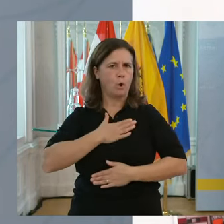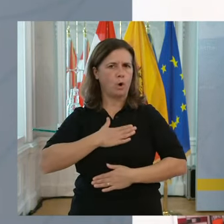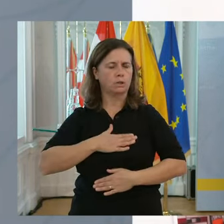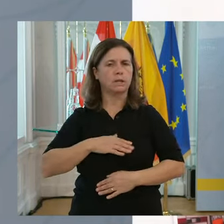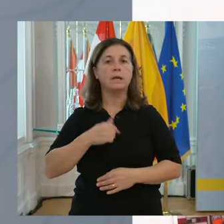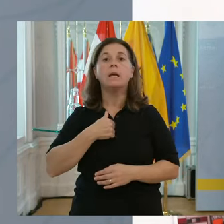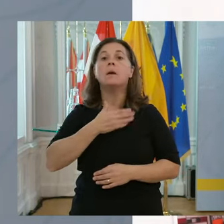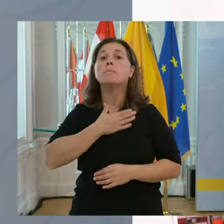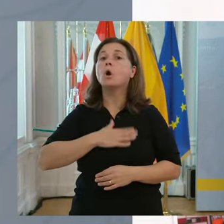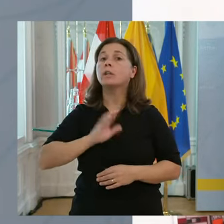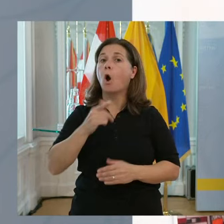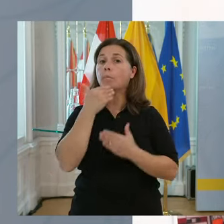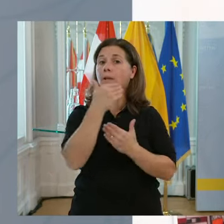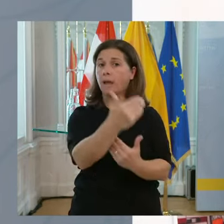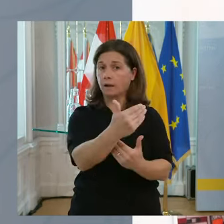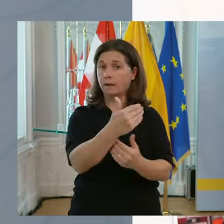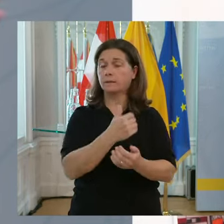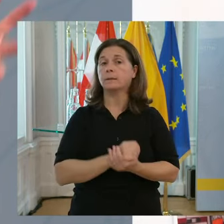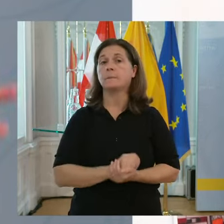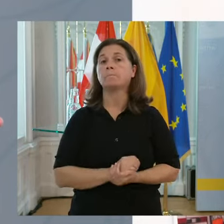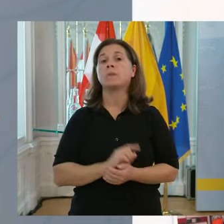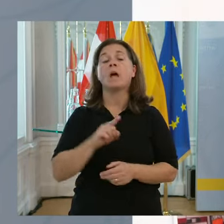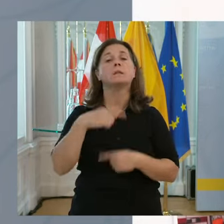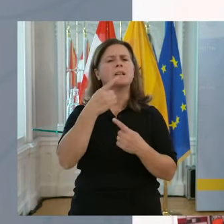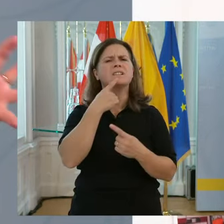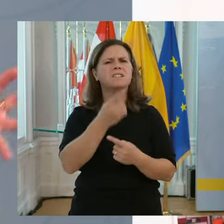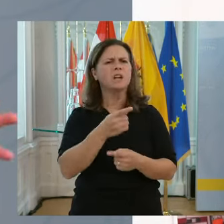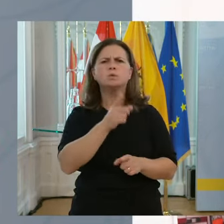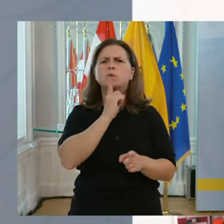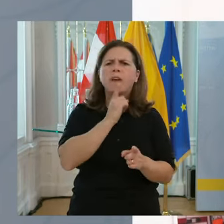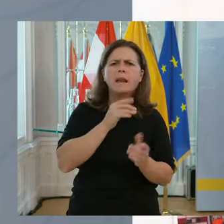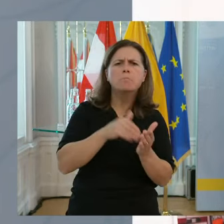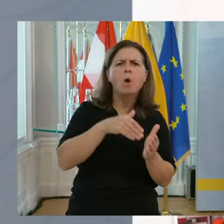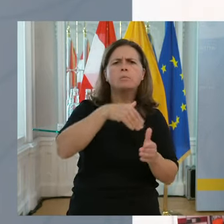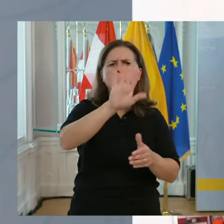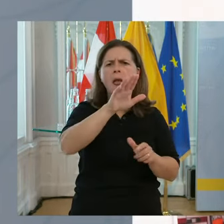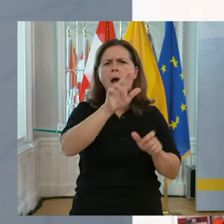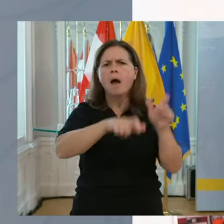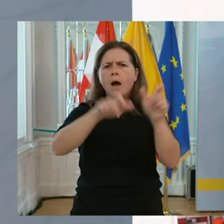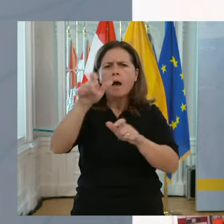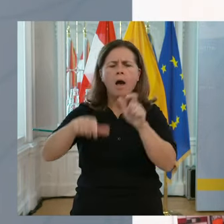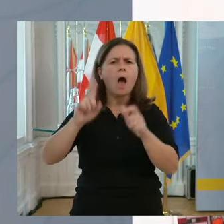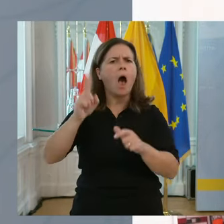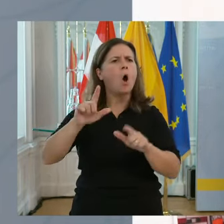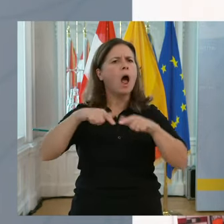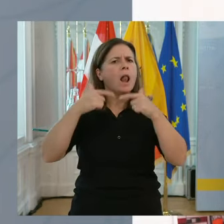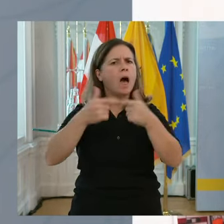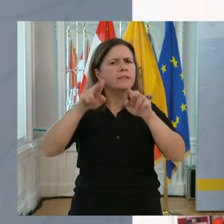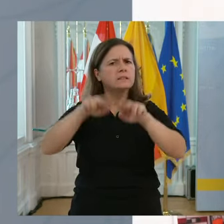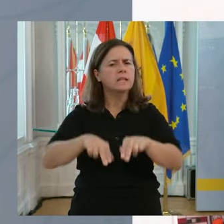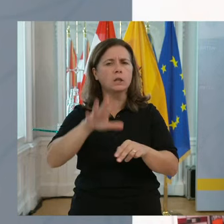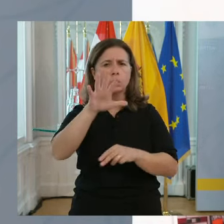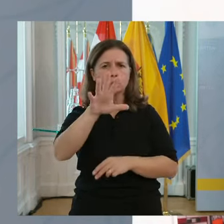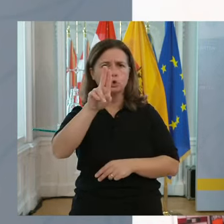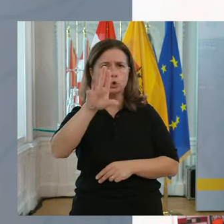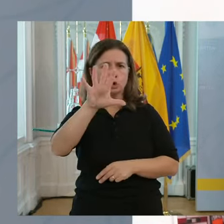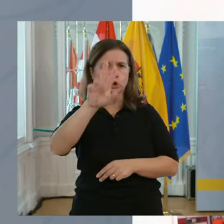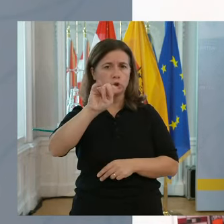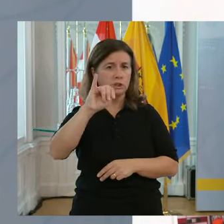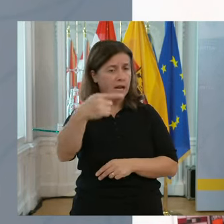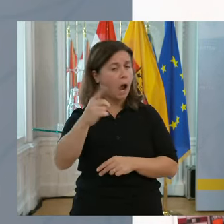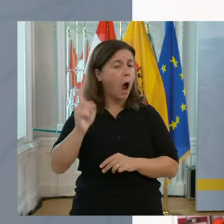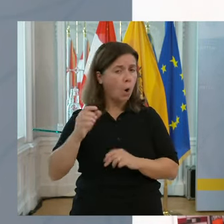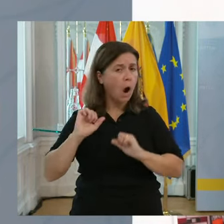möchte mich auch bedanken, wir haben dann gesagt, wir sind zu wenig, wir brauchen mehr. Es ist auch der Landesrat Schuschnigg sehr